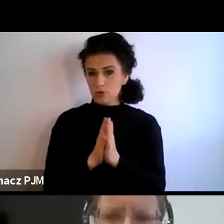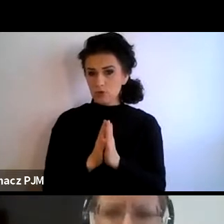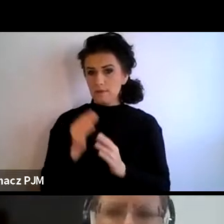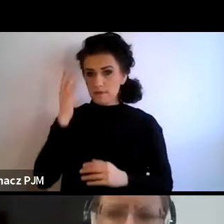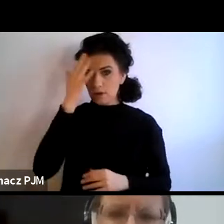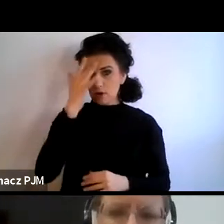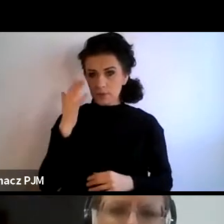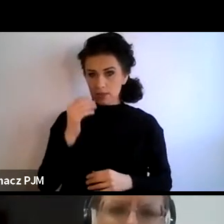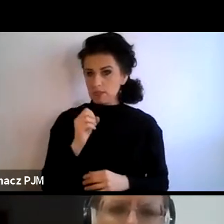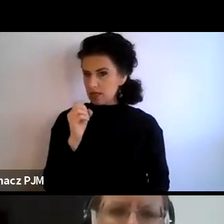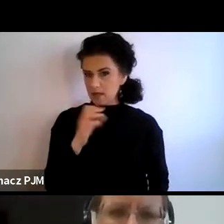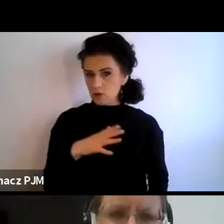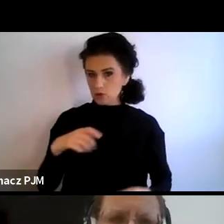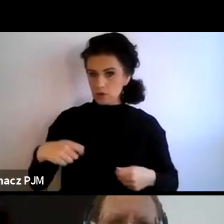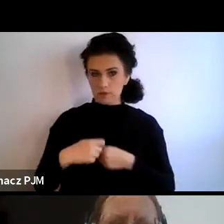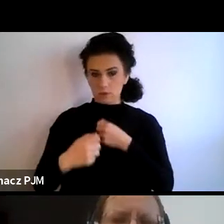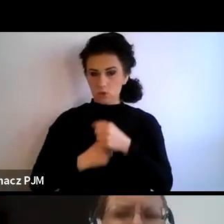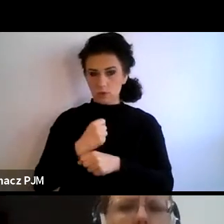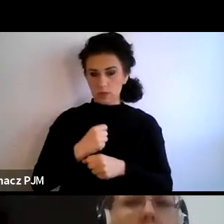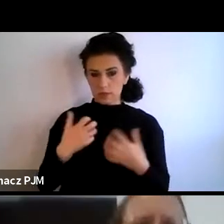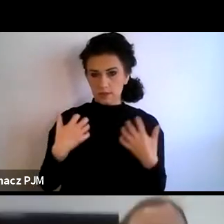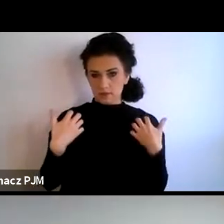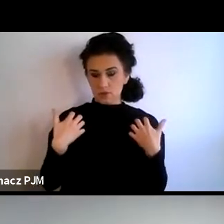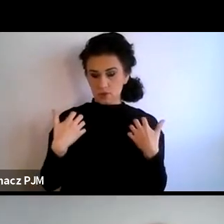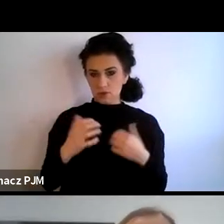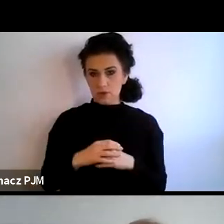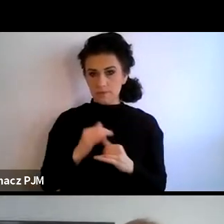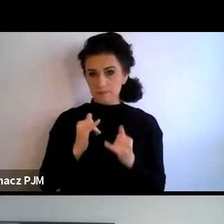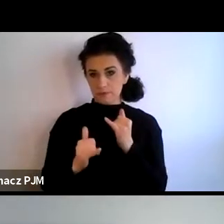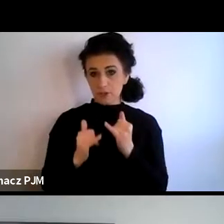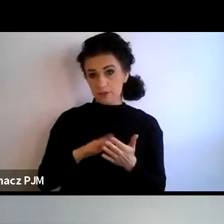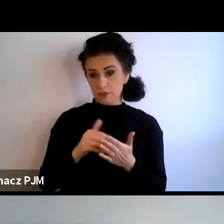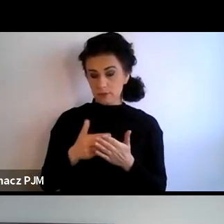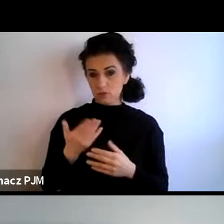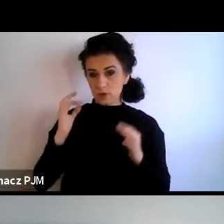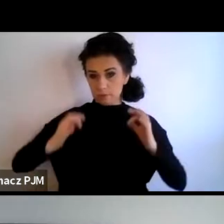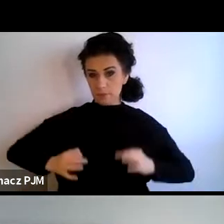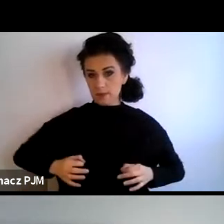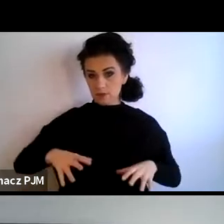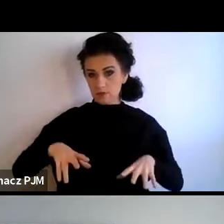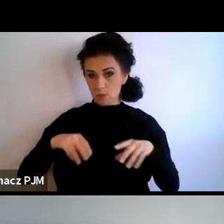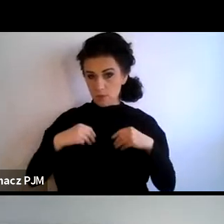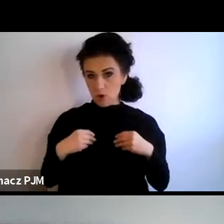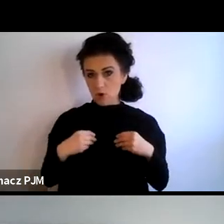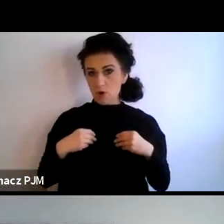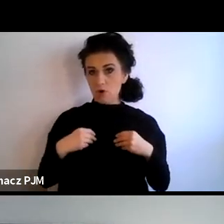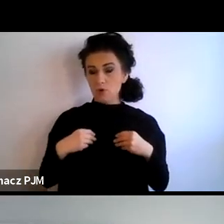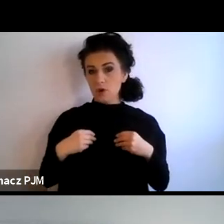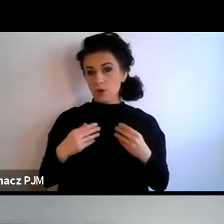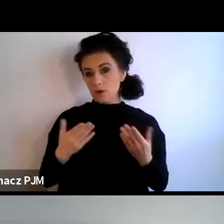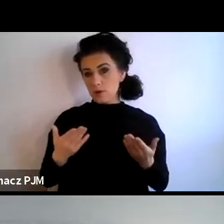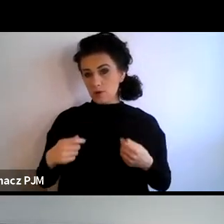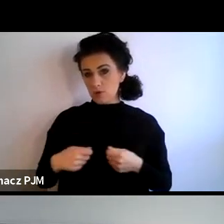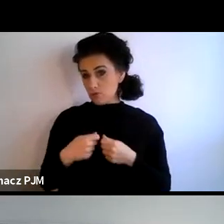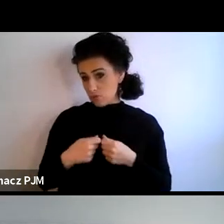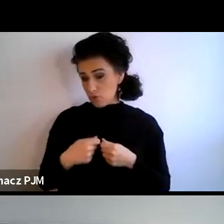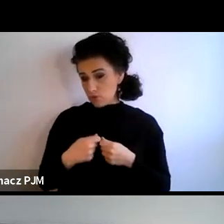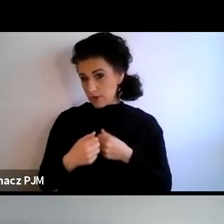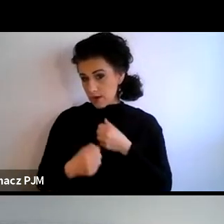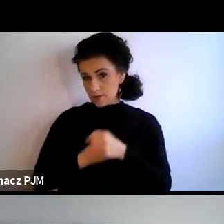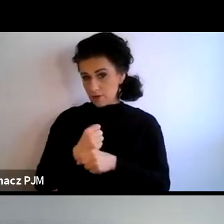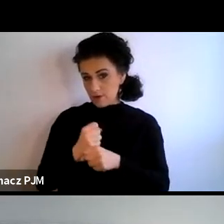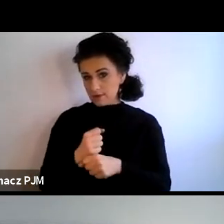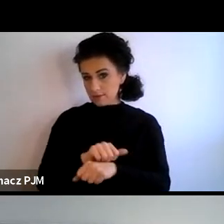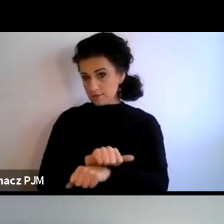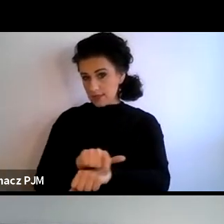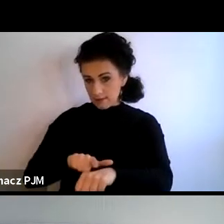życiu. Gdyby mieli Państwo współpracować z taką osobą ramię w ramię, po kilka